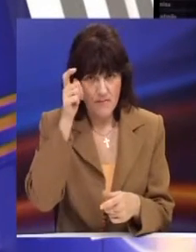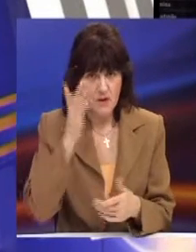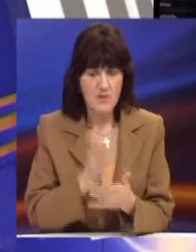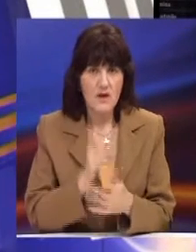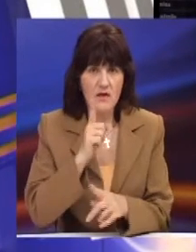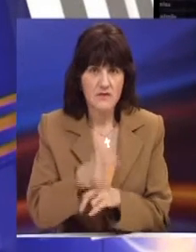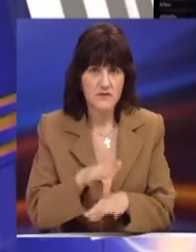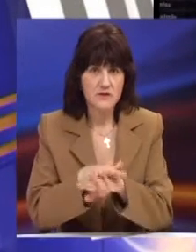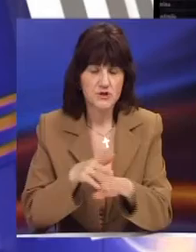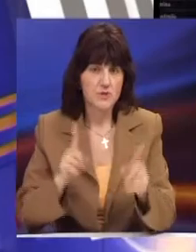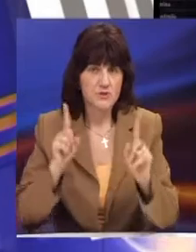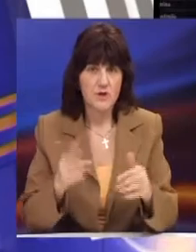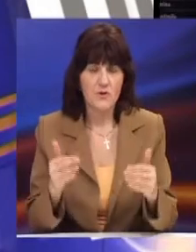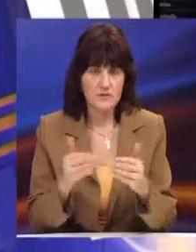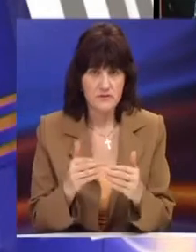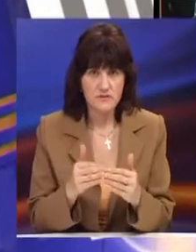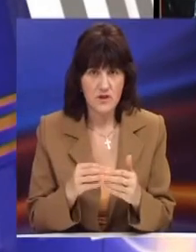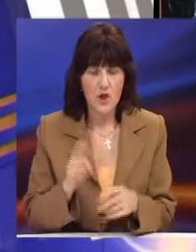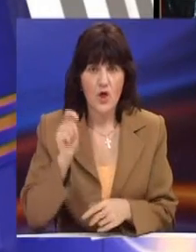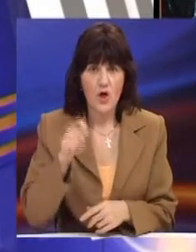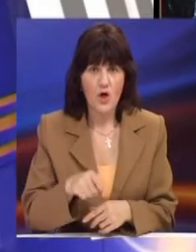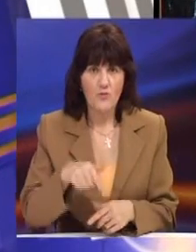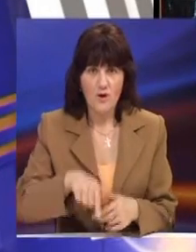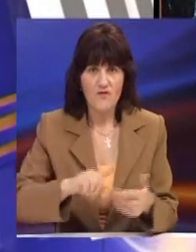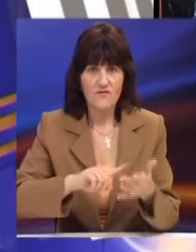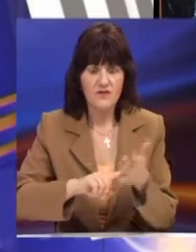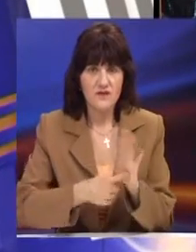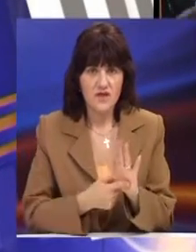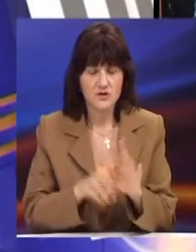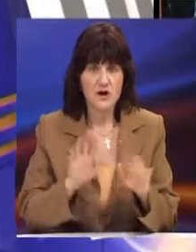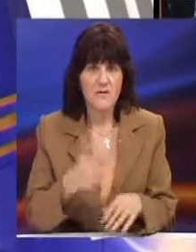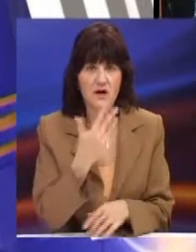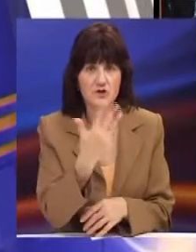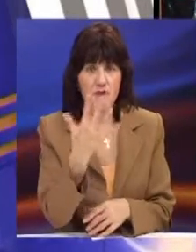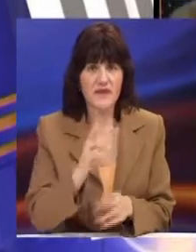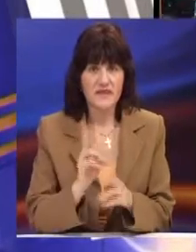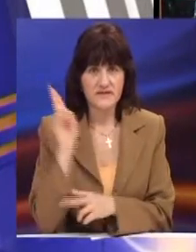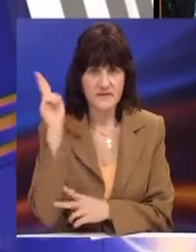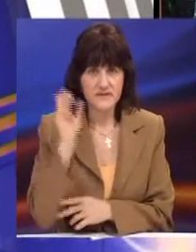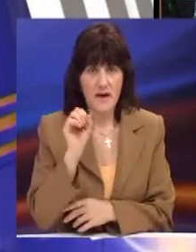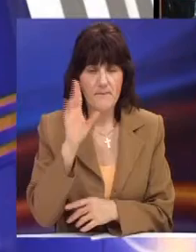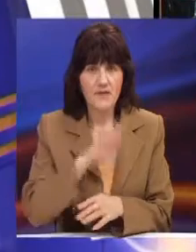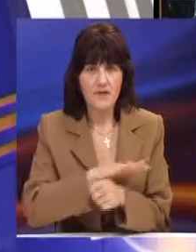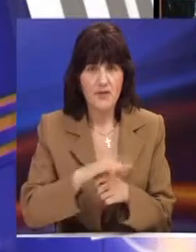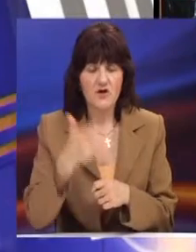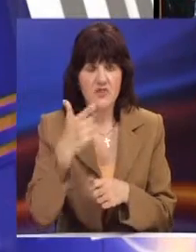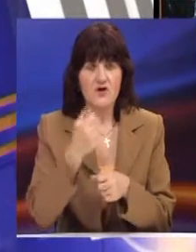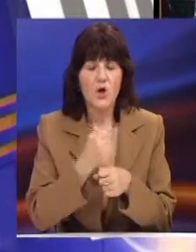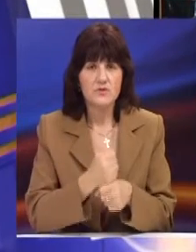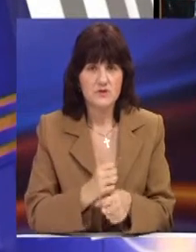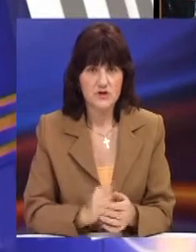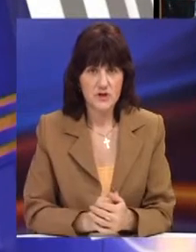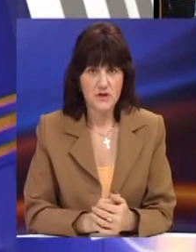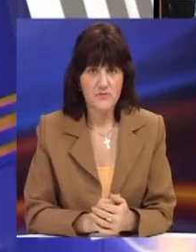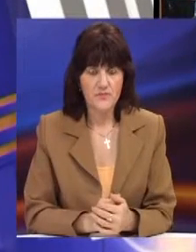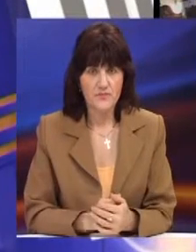da Skupština treba da prihvati to rešenje. Odbornici su ovu tačku usvojili sa 45 glasa za, 15 protiv i 2